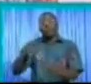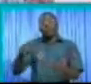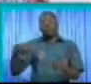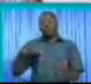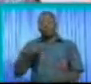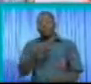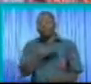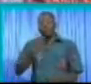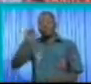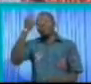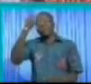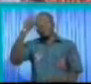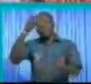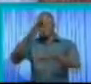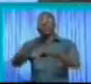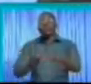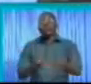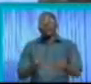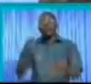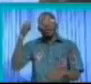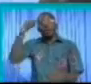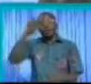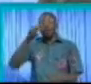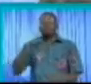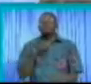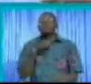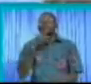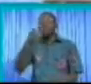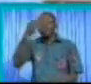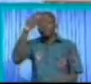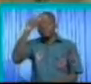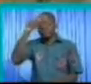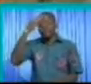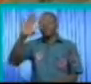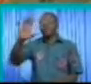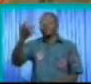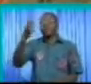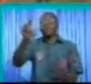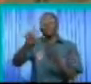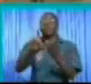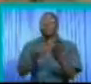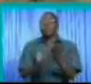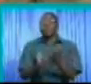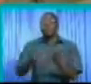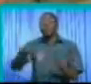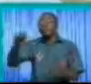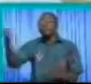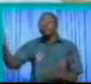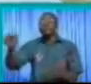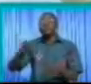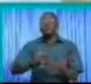du gouvernement interpellé, elles connaîtront sous la 5e législature un autre traitement.